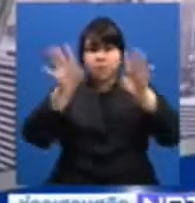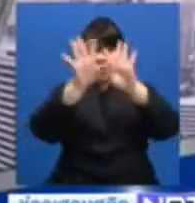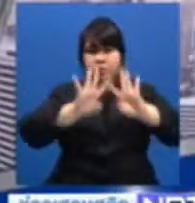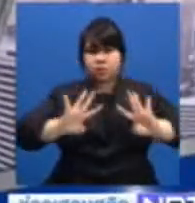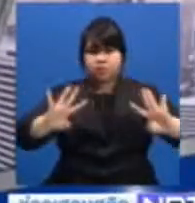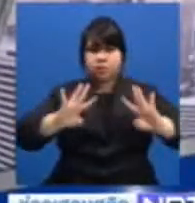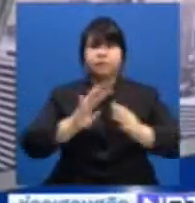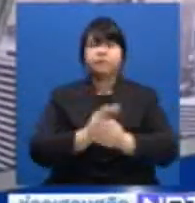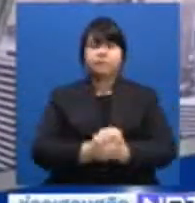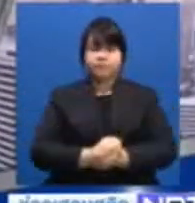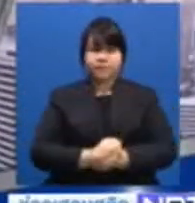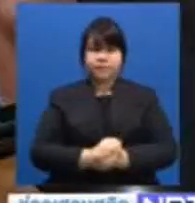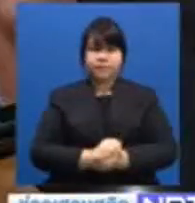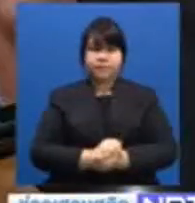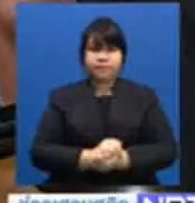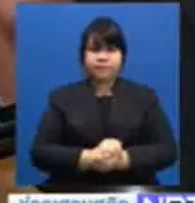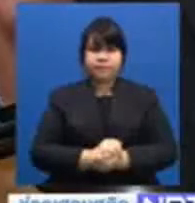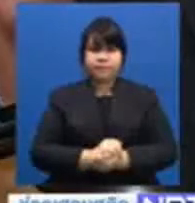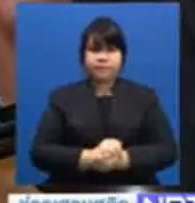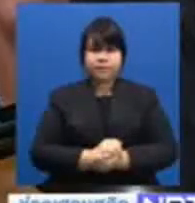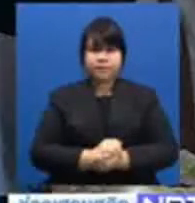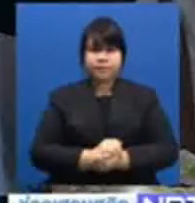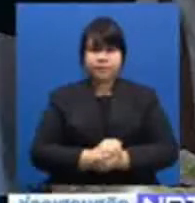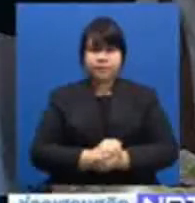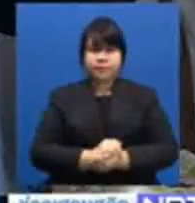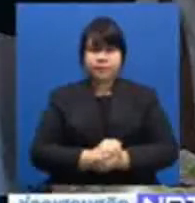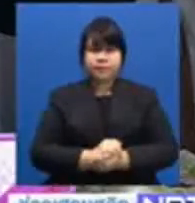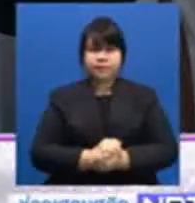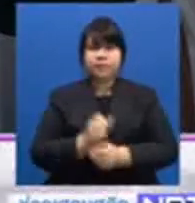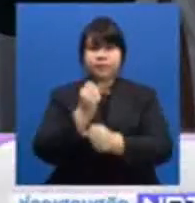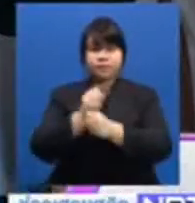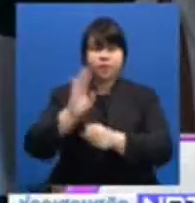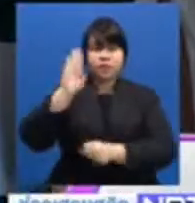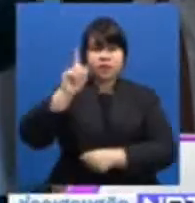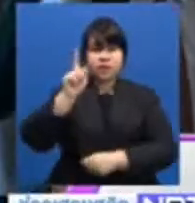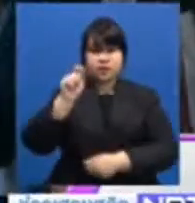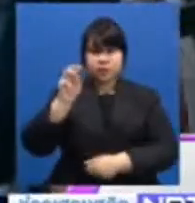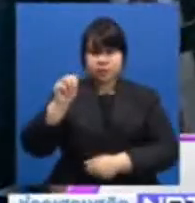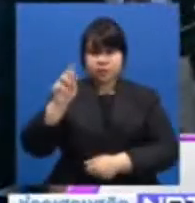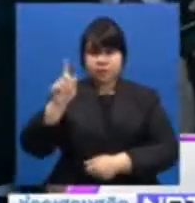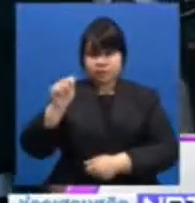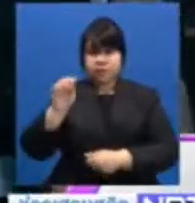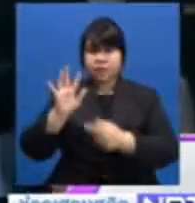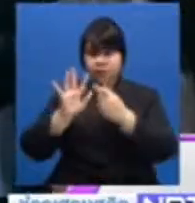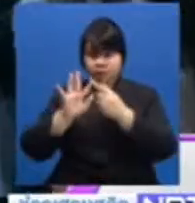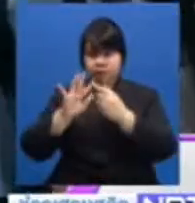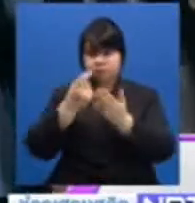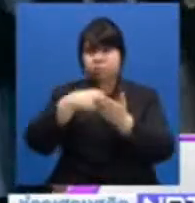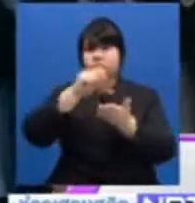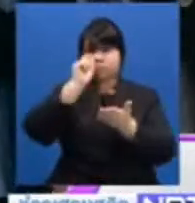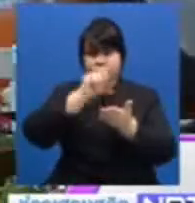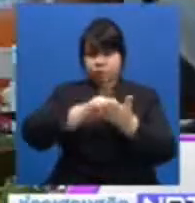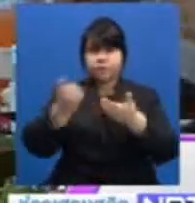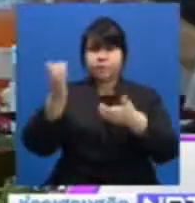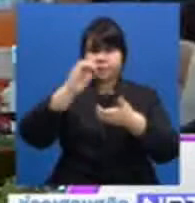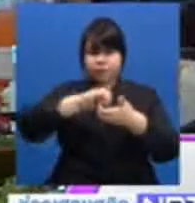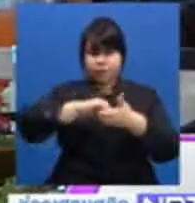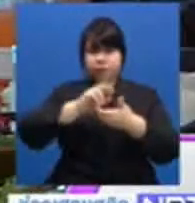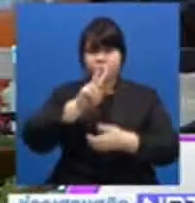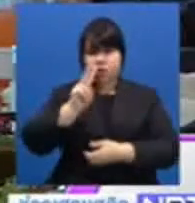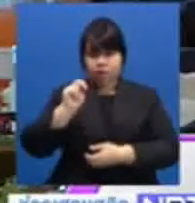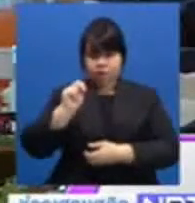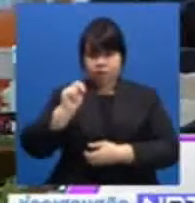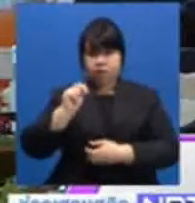อาเซียนเช่นกันค่ะเขียนโดยบริษัทอมตะวีเอ็นได้ลงนามข้อตกลงความร่วมมือกับคณะ